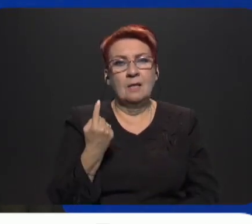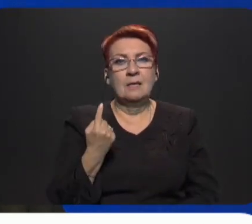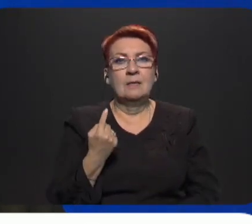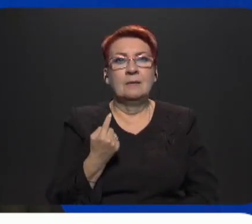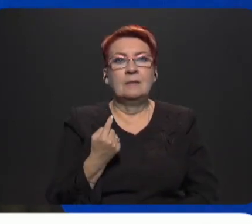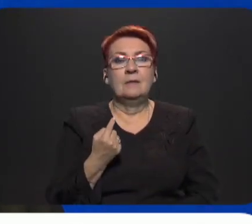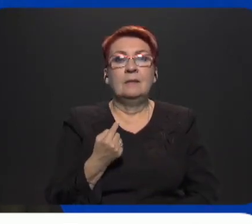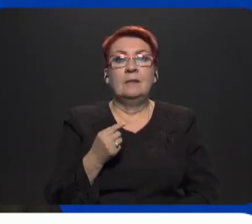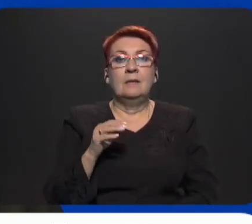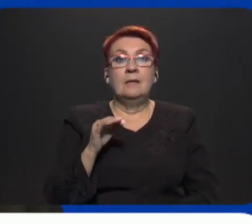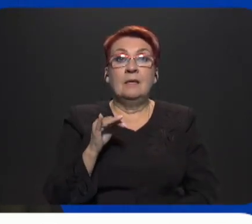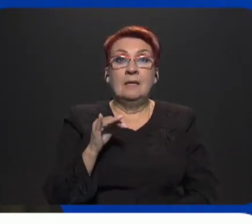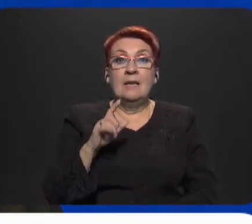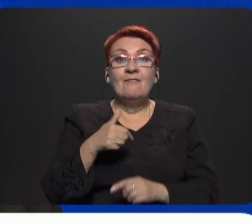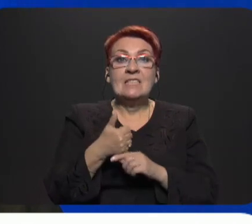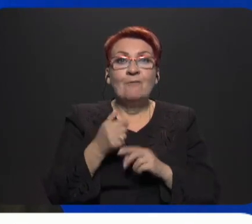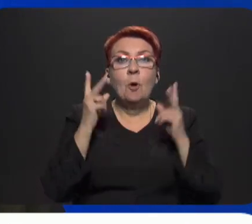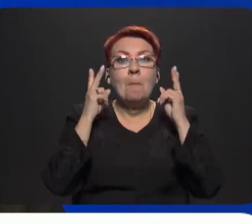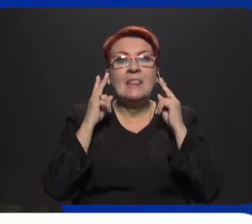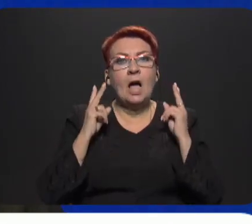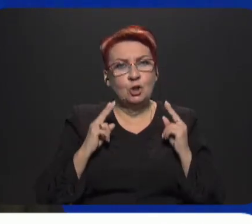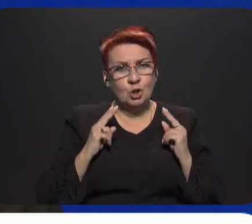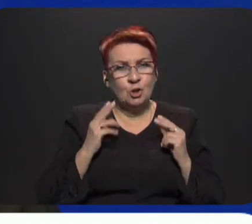Кроме того, в основном монашествующие, да?